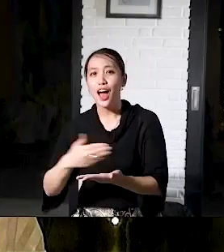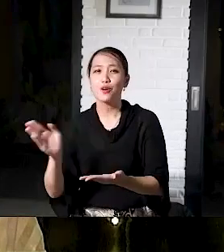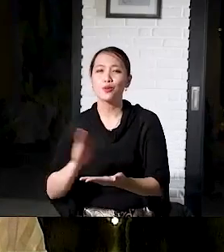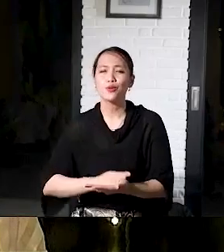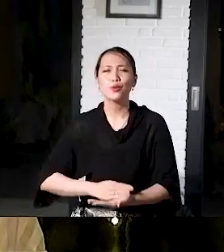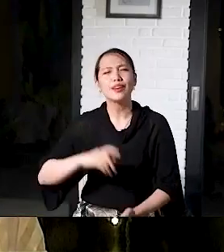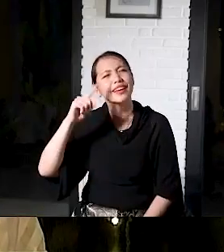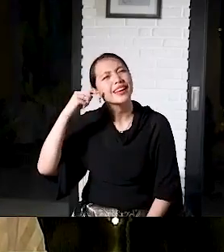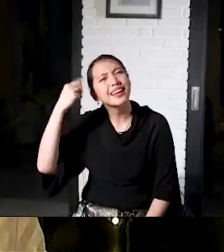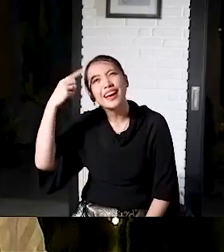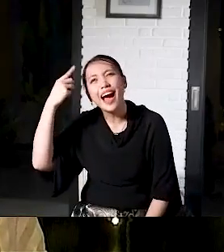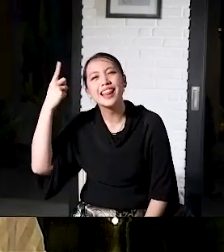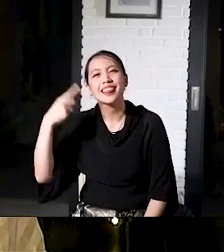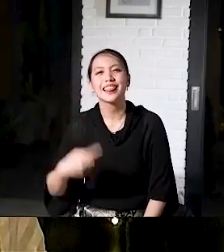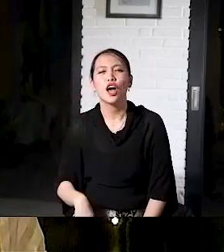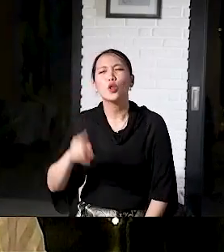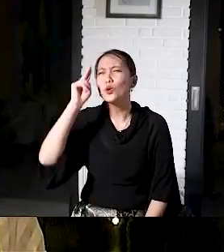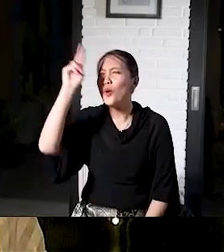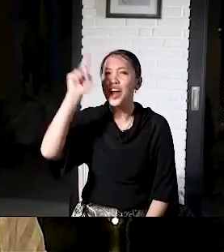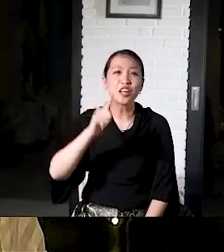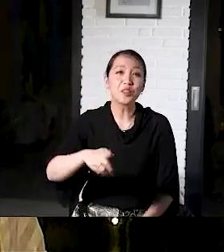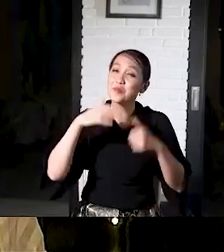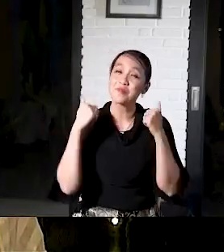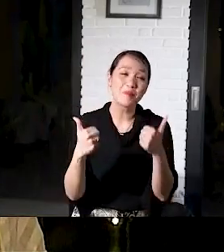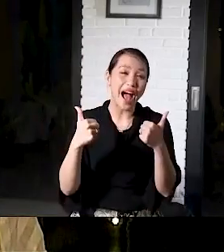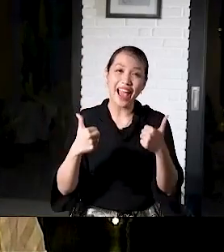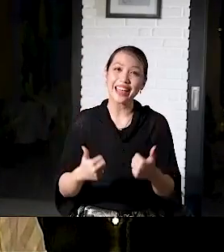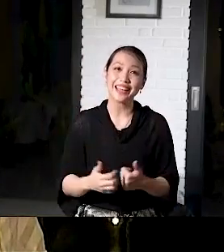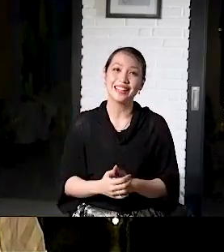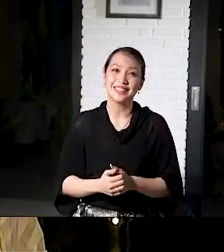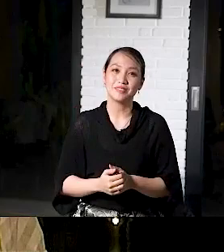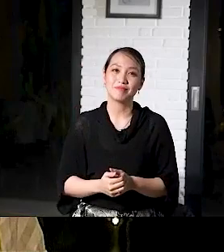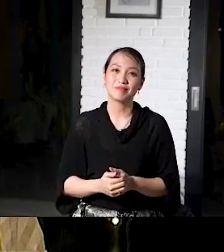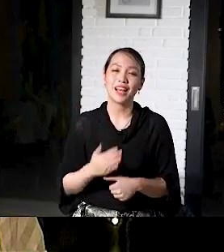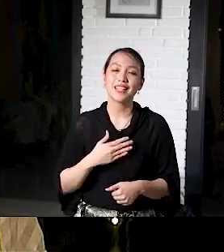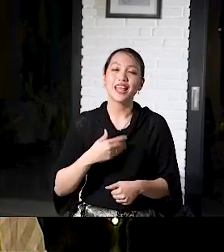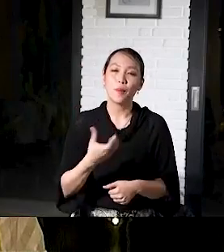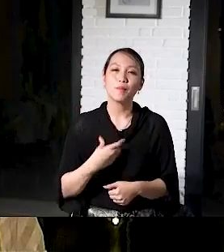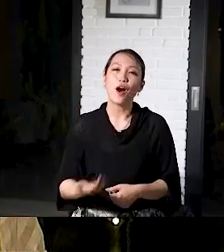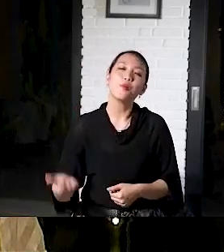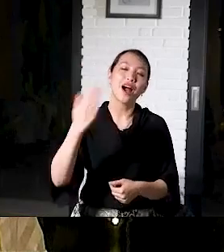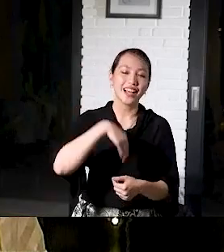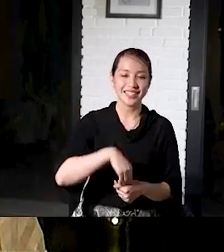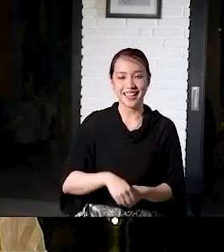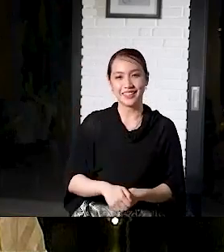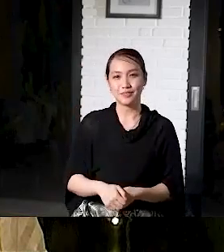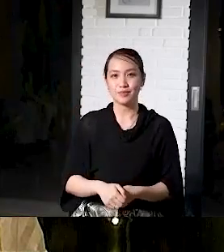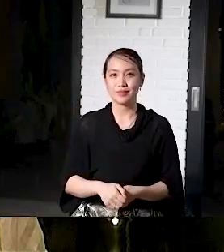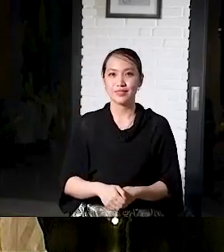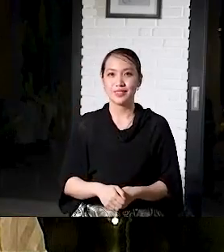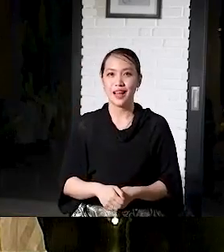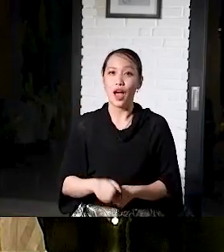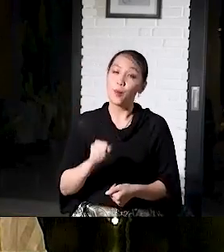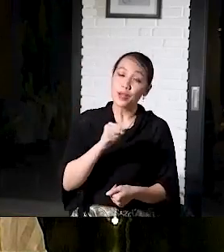mengingat Tuhan adalah Tuhan yang baik bagi kita. Saya mau mengajak kita menyanyi satu lagu. Lagu